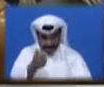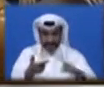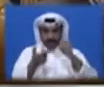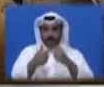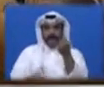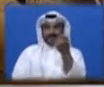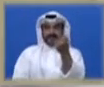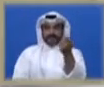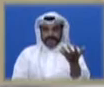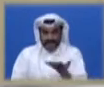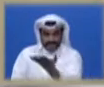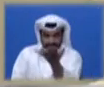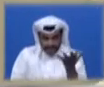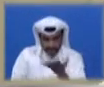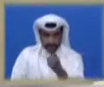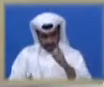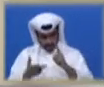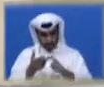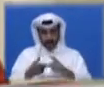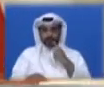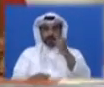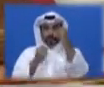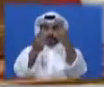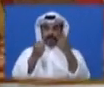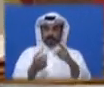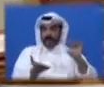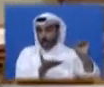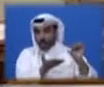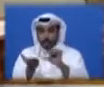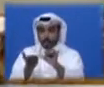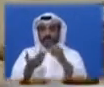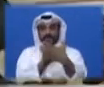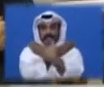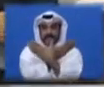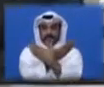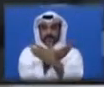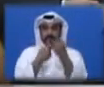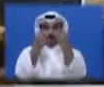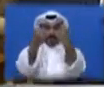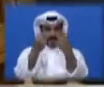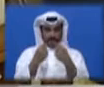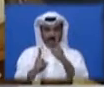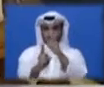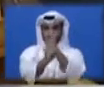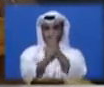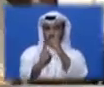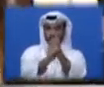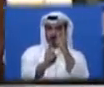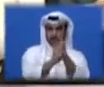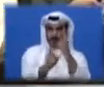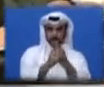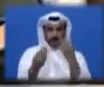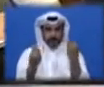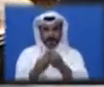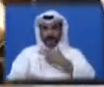كانت محورا رئيسيا في اللقاء فا جنده الوفد الالباني كانت حافله بالمقابلات الهامه مع الجهات